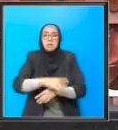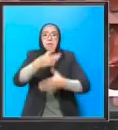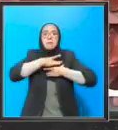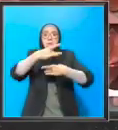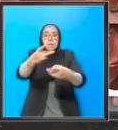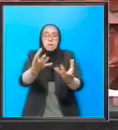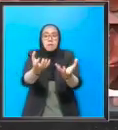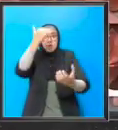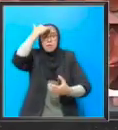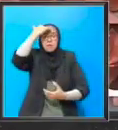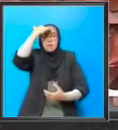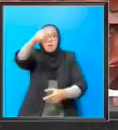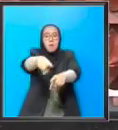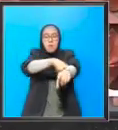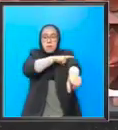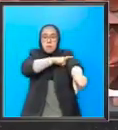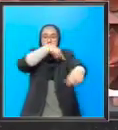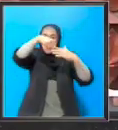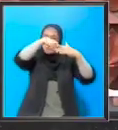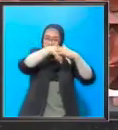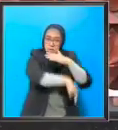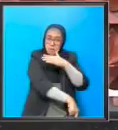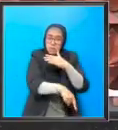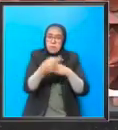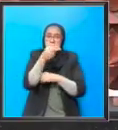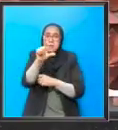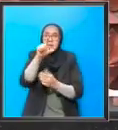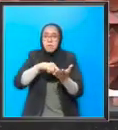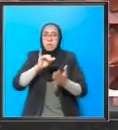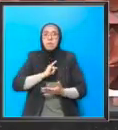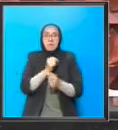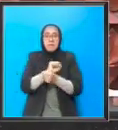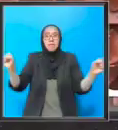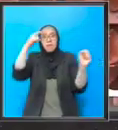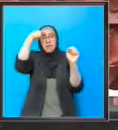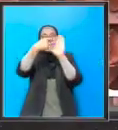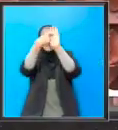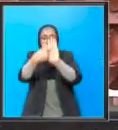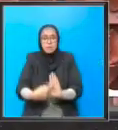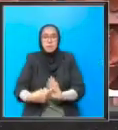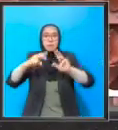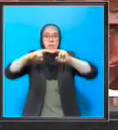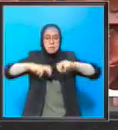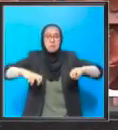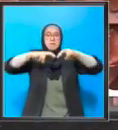mengetahui secara panjang lebar bersedia untuk menunjukkan